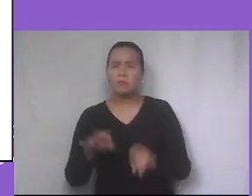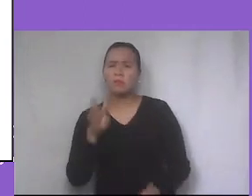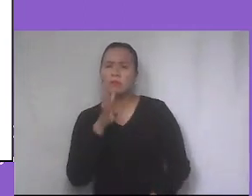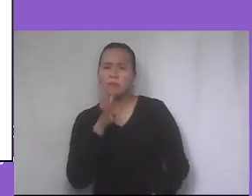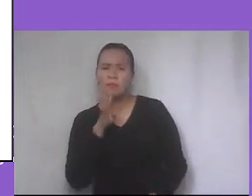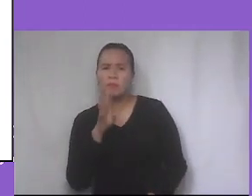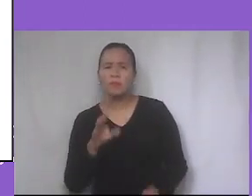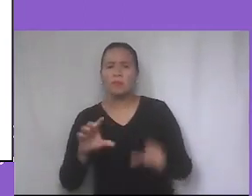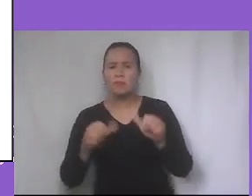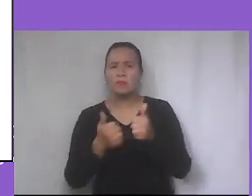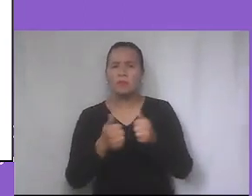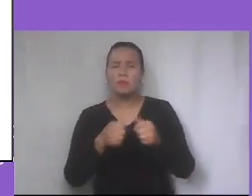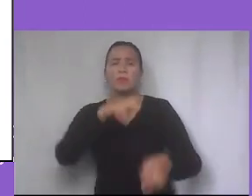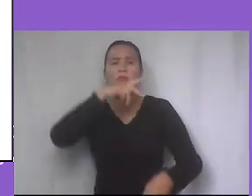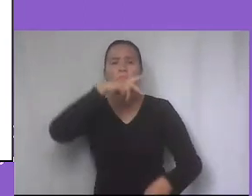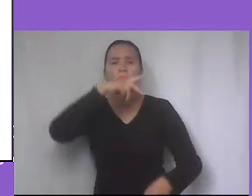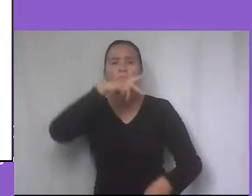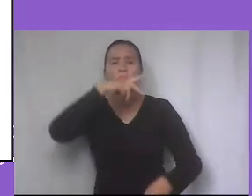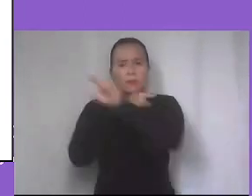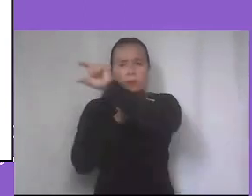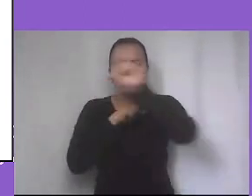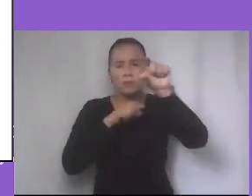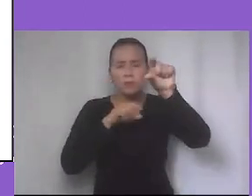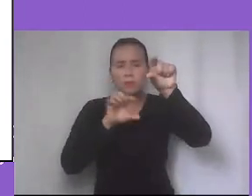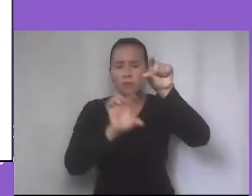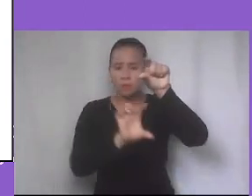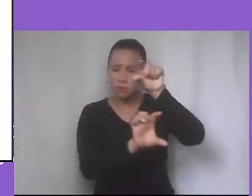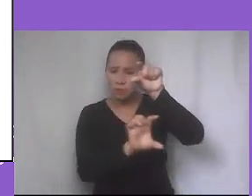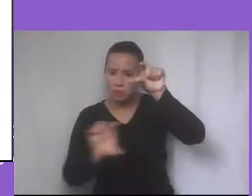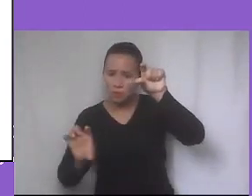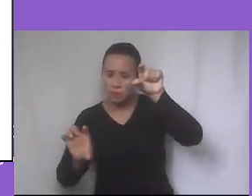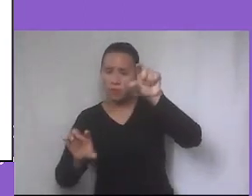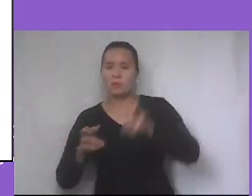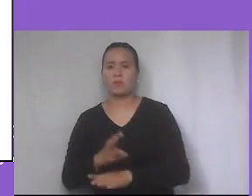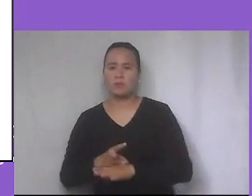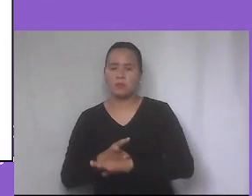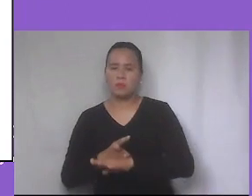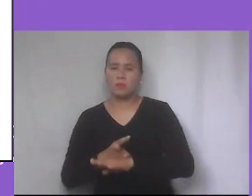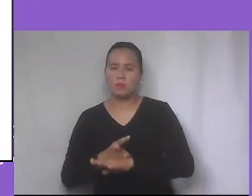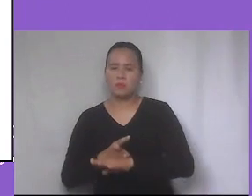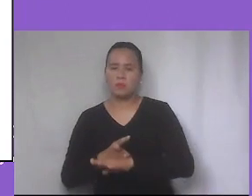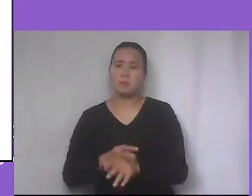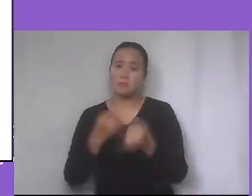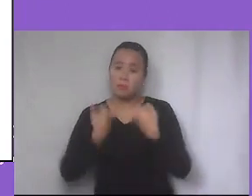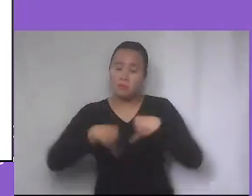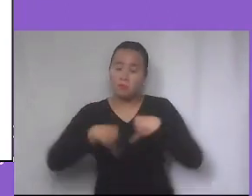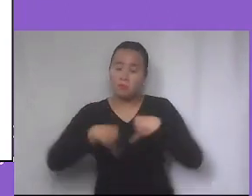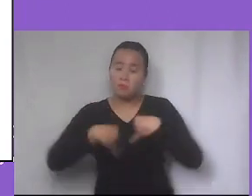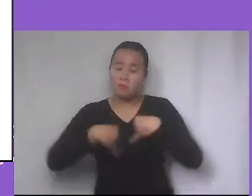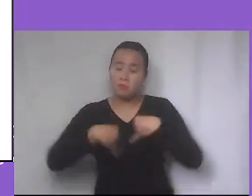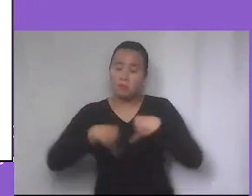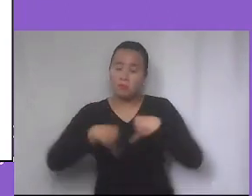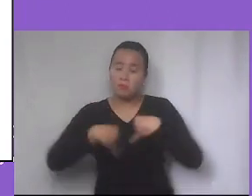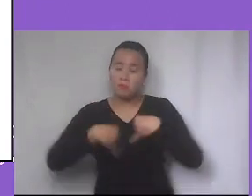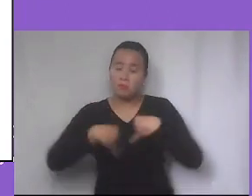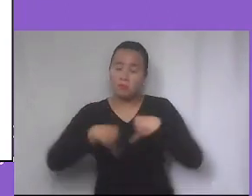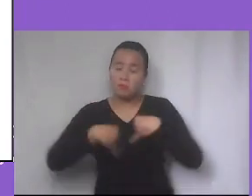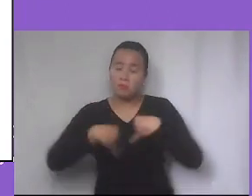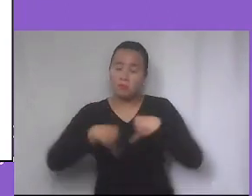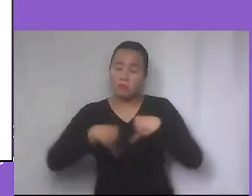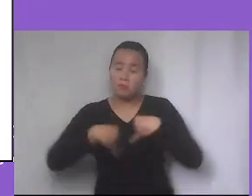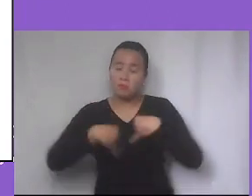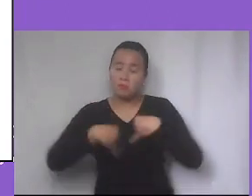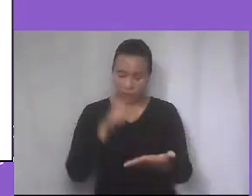At katugma naman niya ang kahoy. Mahalaga na we are able to notice the parts of the word in terms